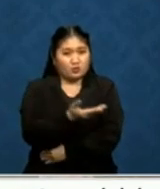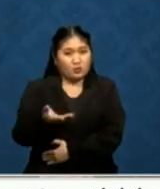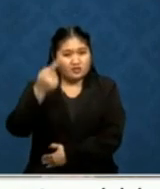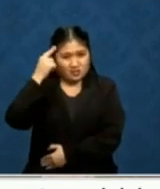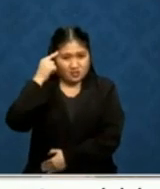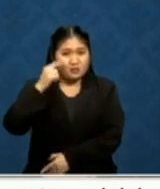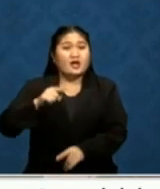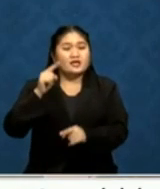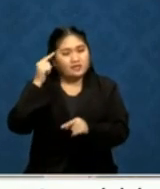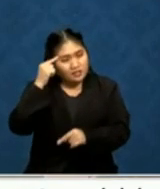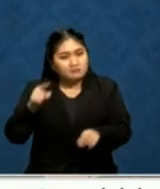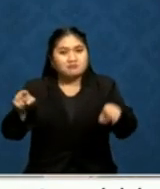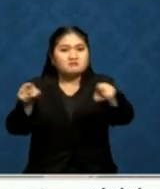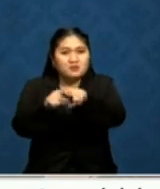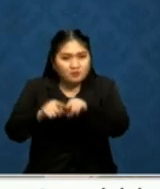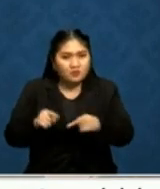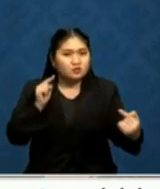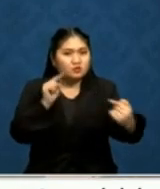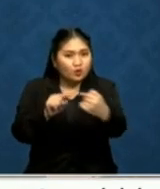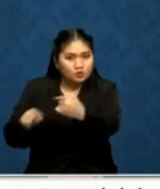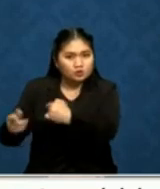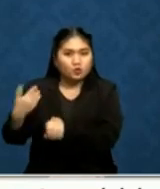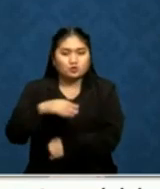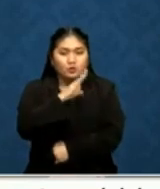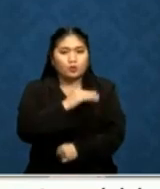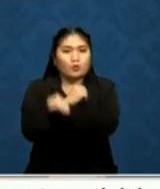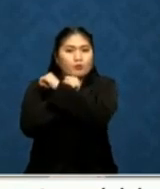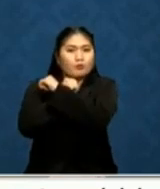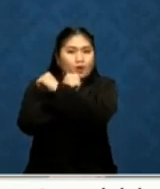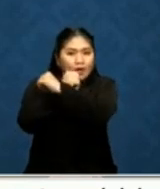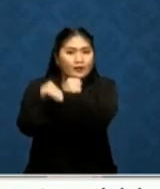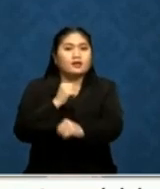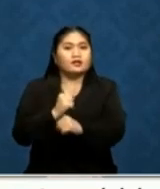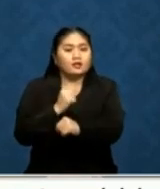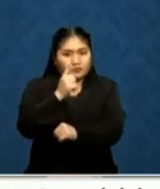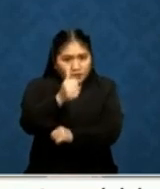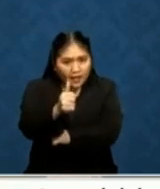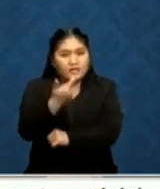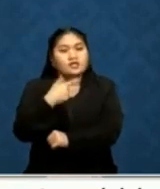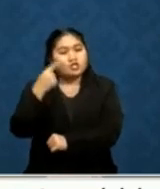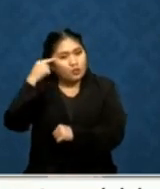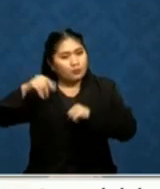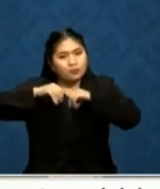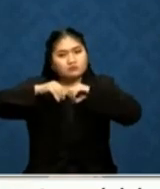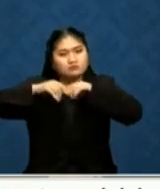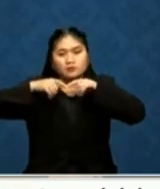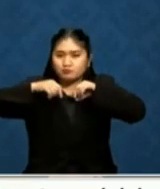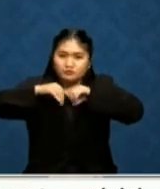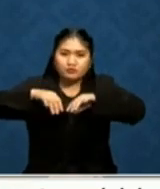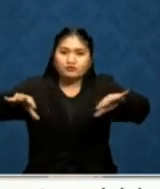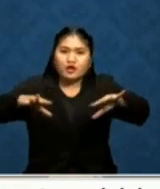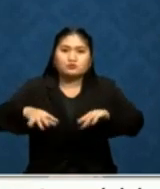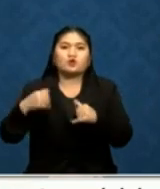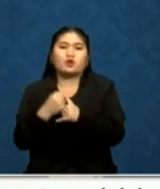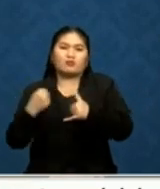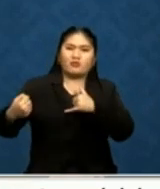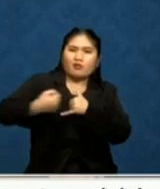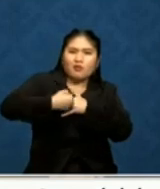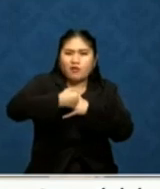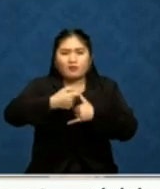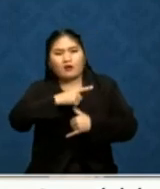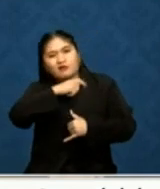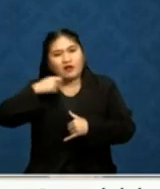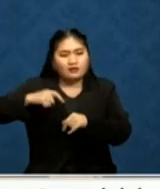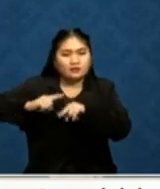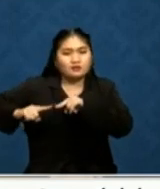งจะมีความเห็นที่น่าจะตรงกันนะคะว่าถ้าเกิดเราสามารถป้องกันเหตุนี้ได้ก่อนเนี่ยเหตุการณ์มันคงไม่บานปลายไปจนถึงการทำร้ายร่างกายหรือว่าการฆาตกร